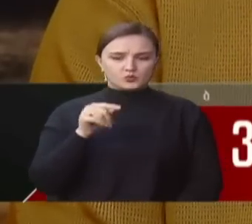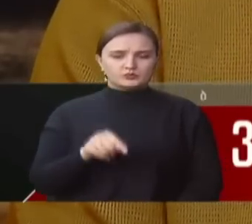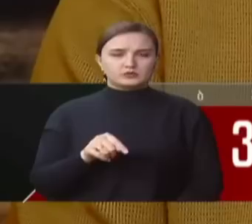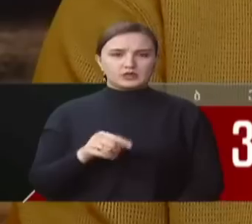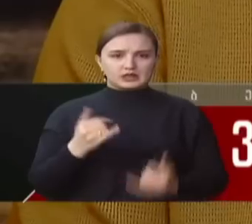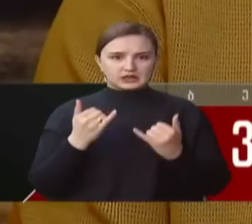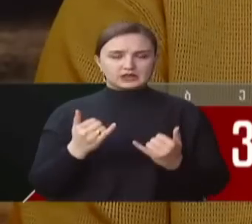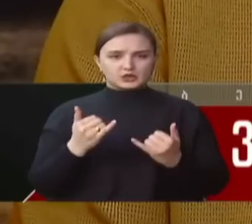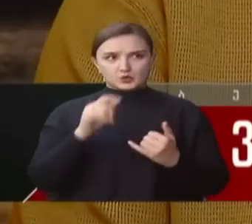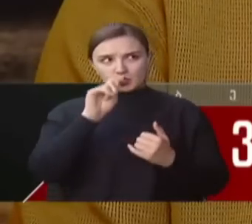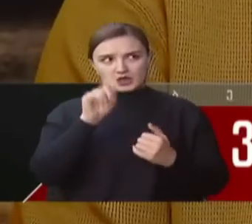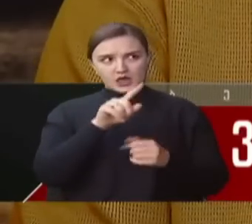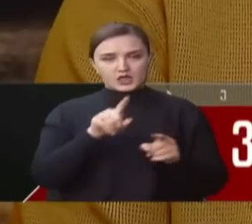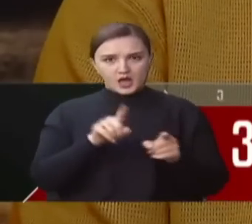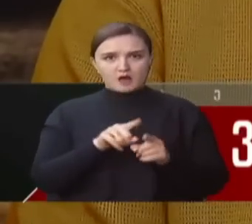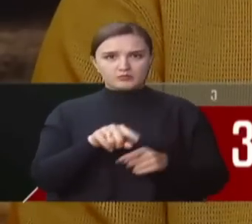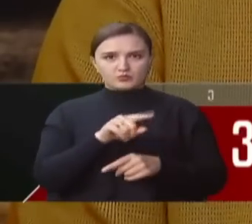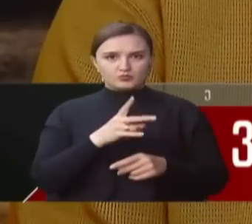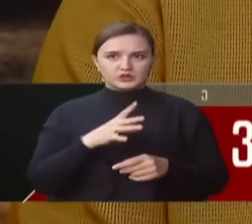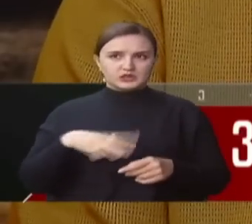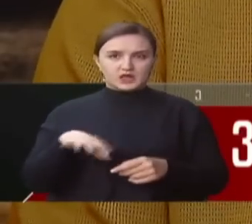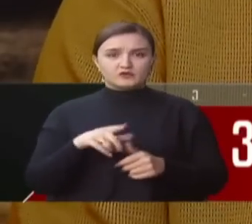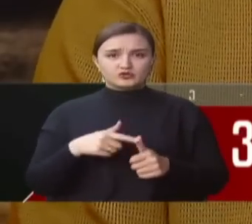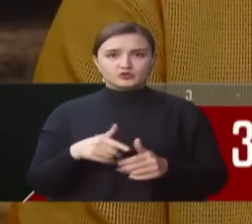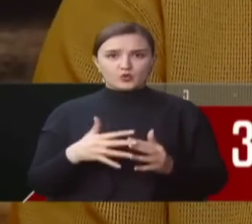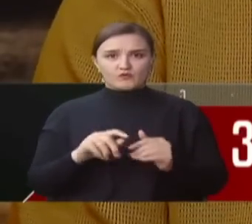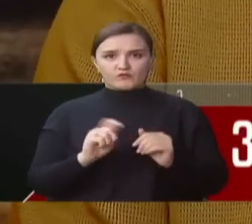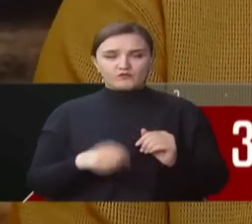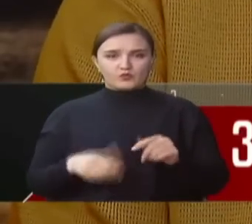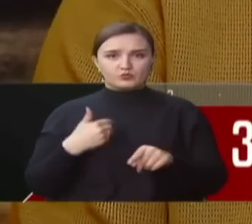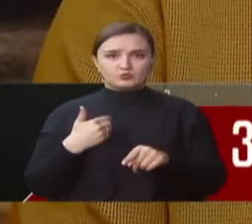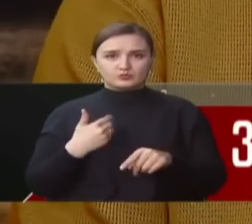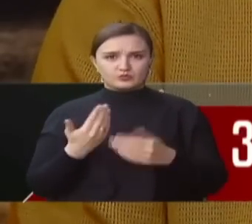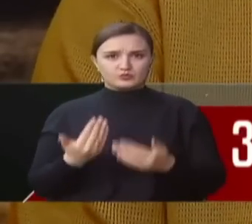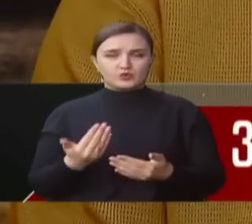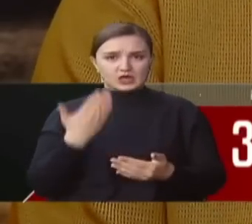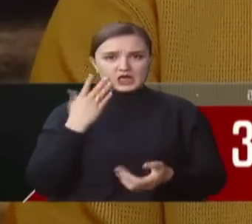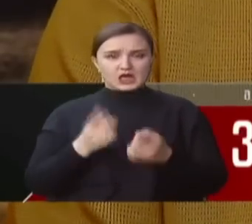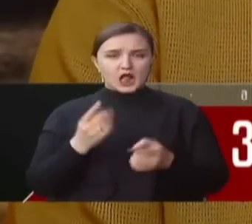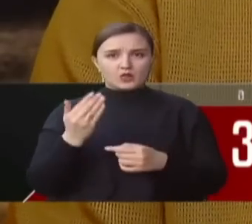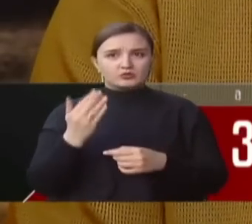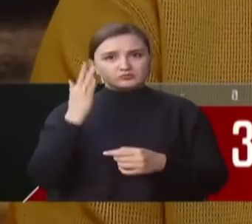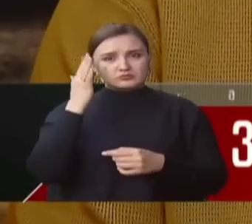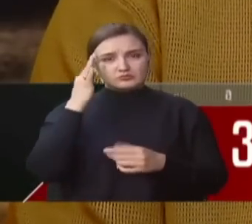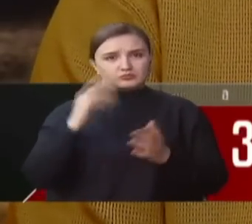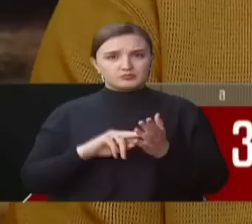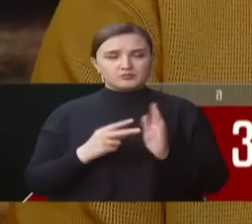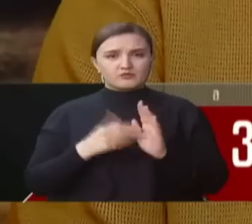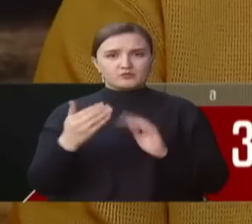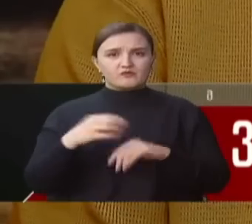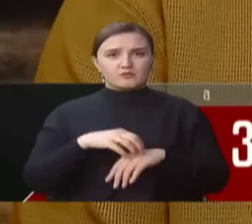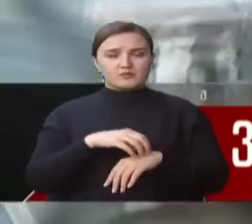რაც დღეს უკრაინაში ხდება, რითაც ფარდა ახადა რეალურ მიზნებს, რაც გააჩნია მას, მის პარტიას და